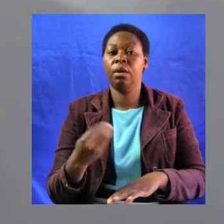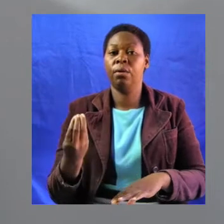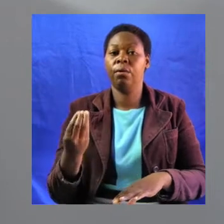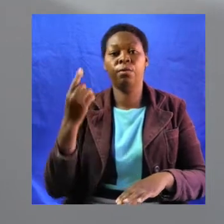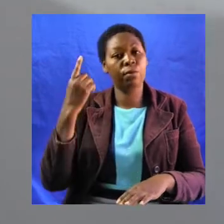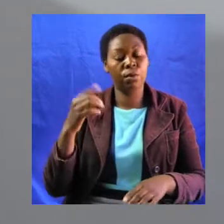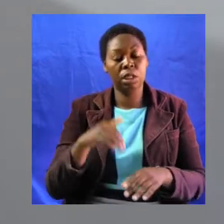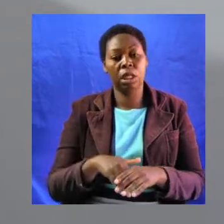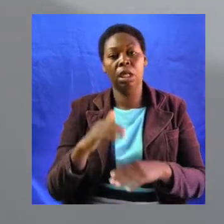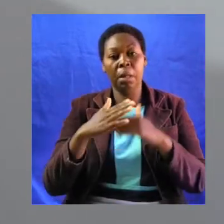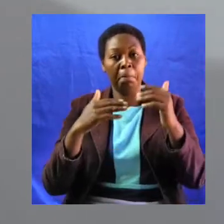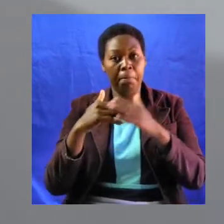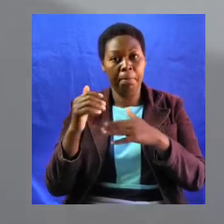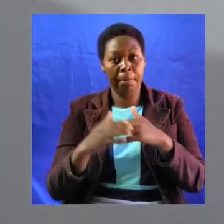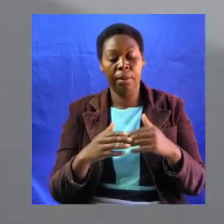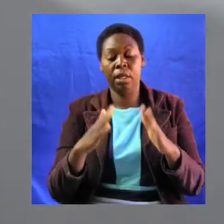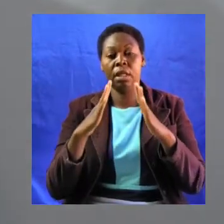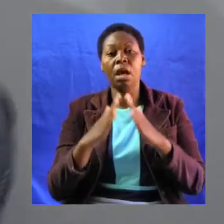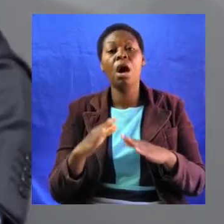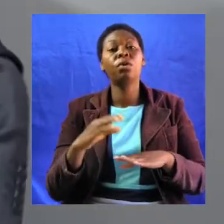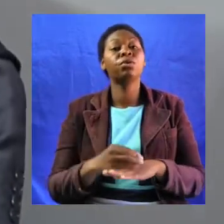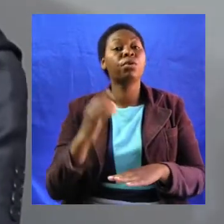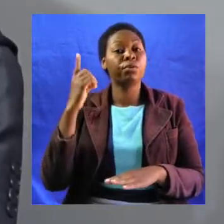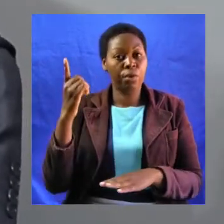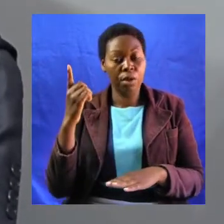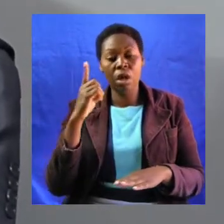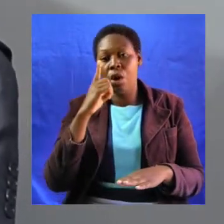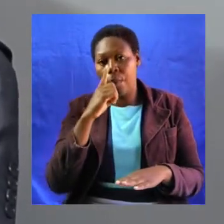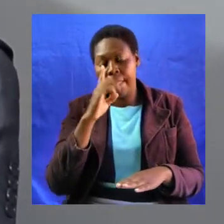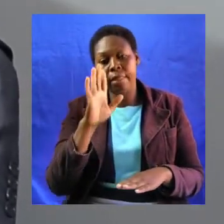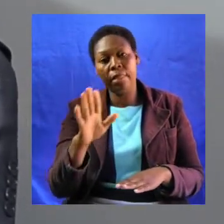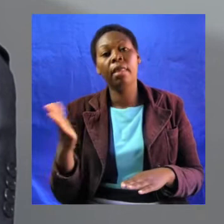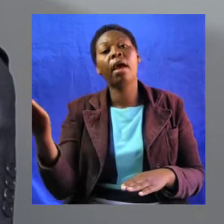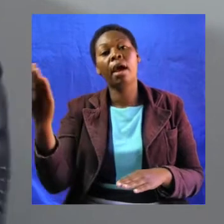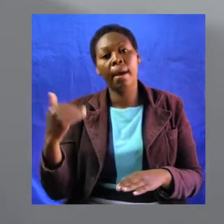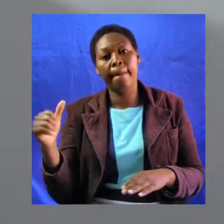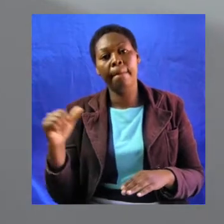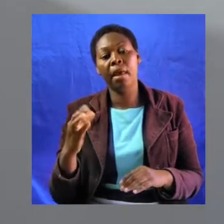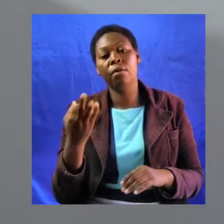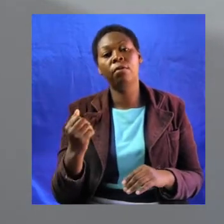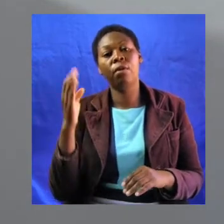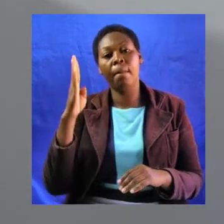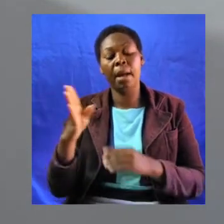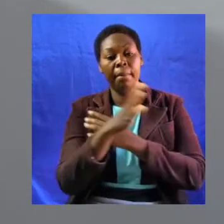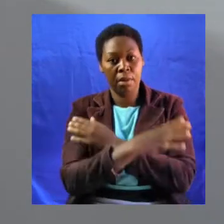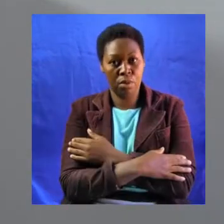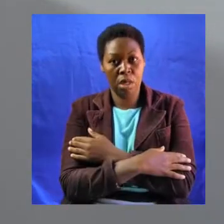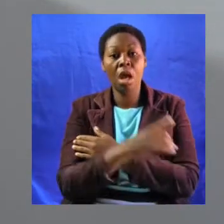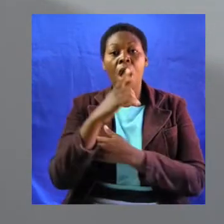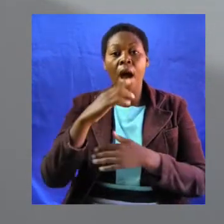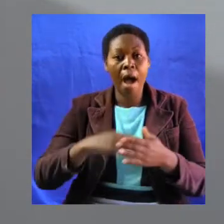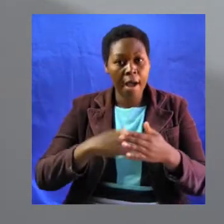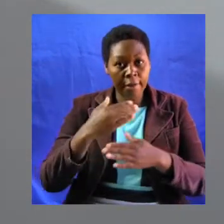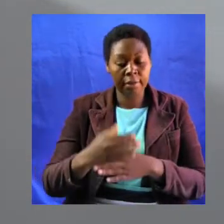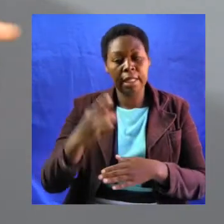nyaya yekuvakwa kweimba yaMwari yatanga. Saka pakabva nhapwa kuBhabhironi, mambo Cyrus arayira. Cyrus